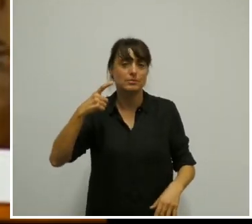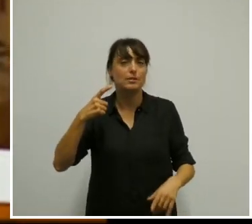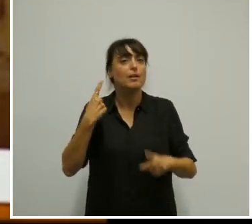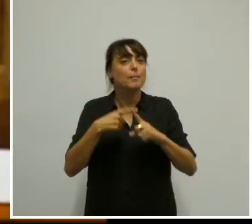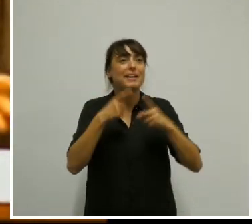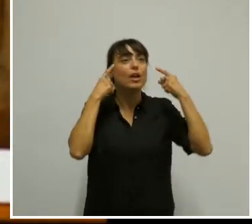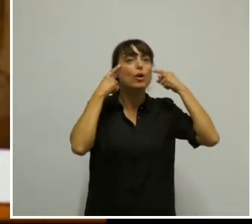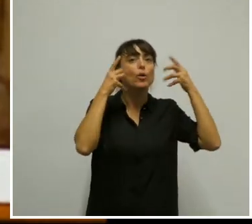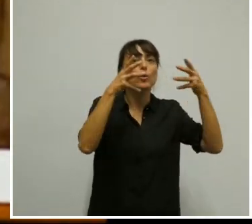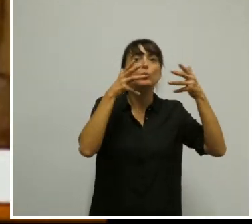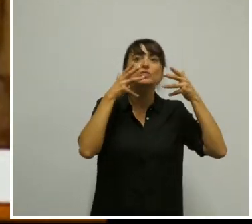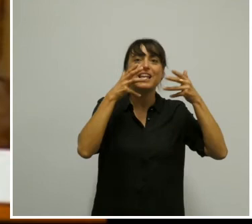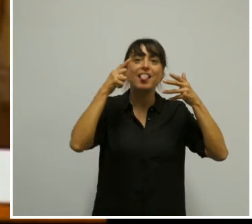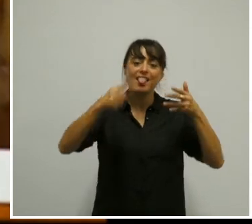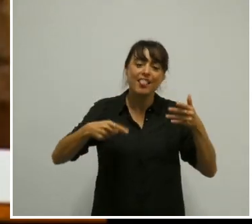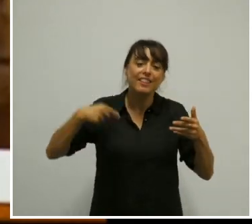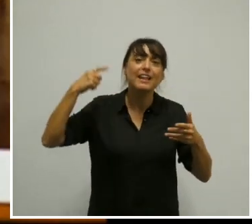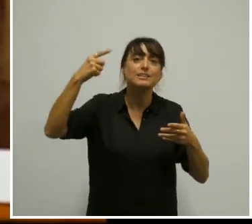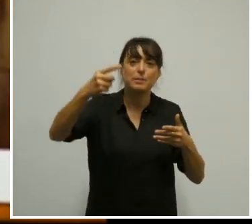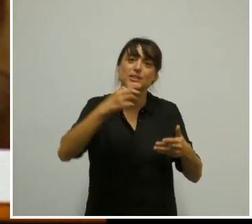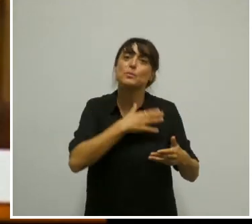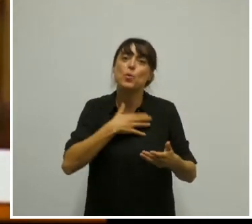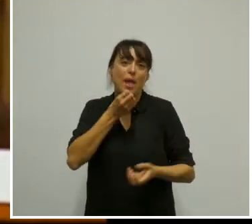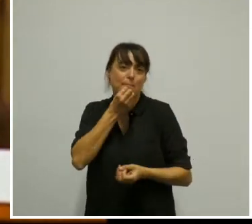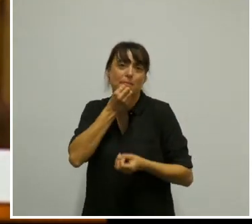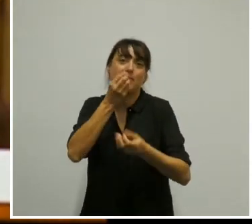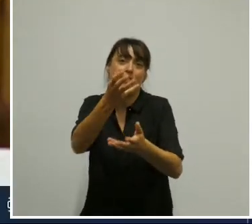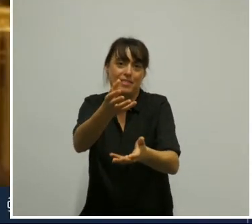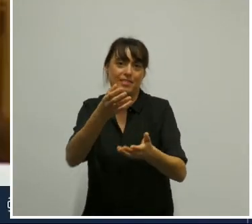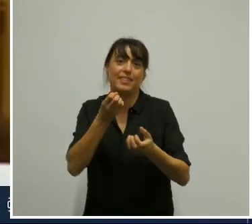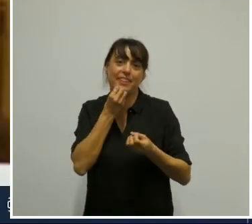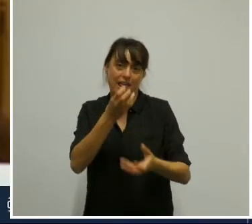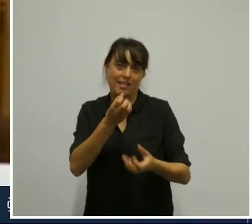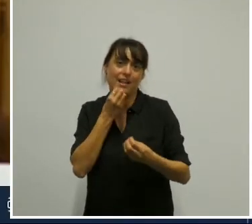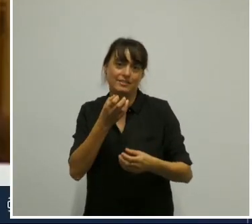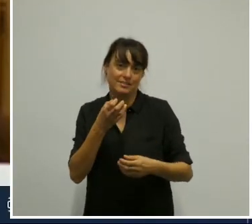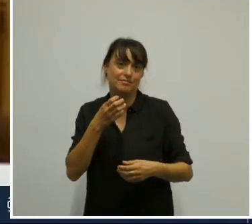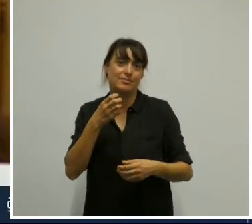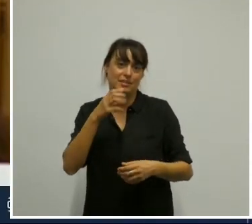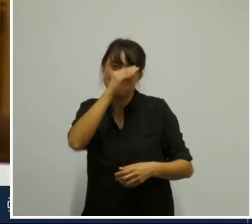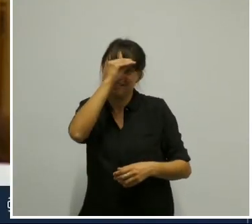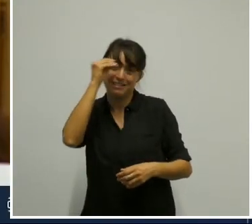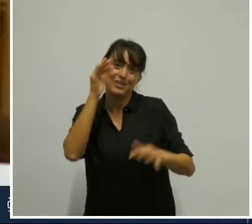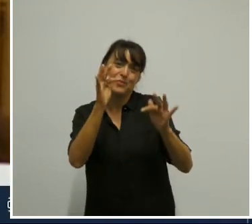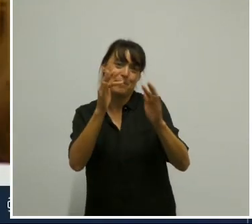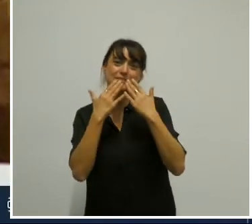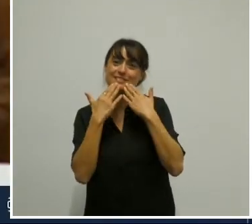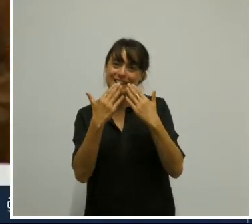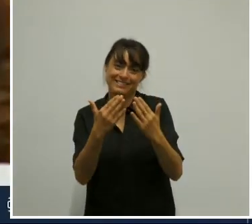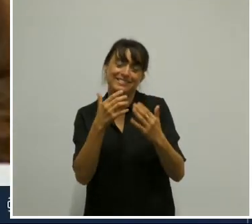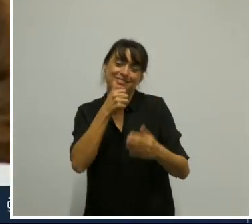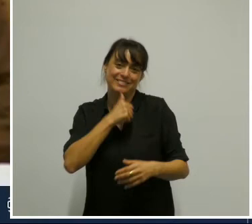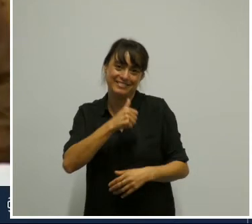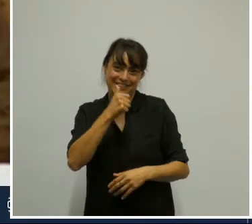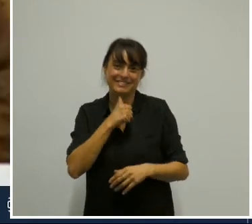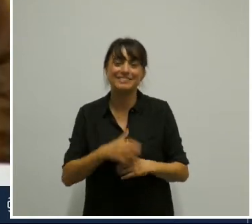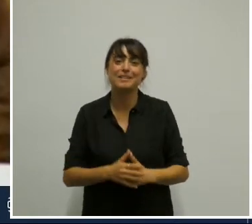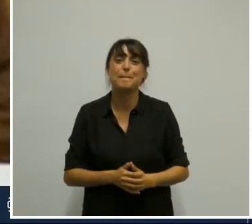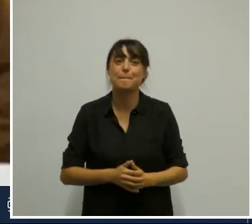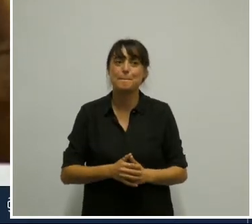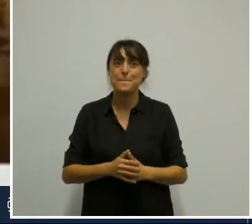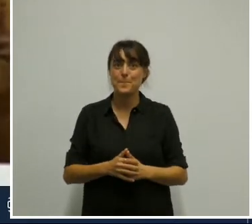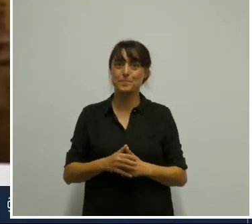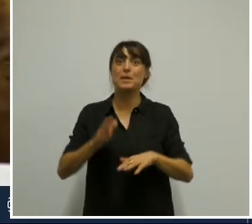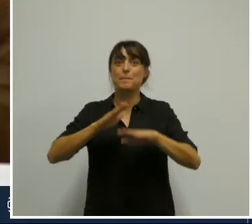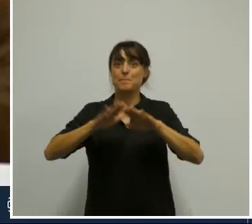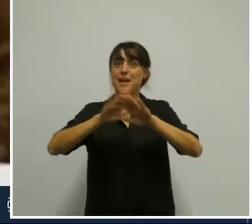però continuarem portant les dades, tots els consells. Gràcies. Per últim, ja